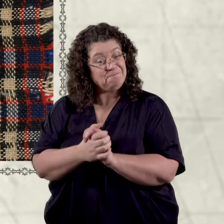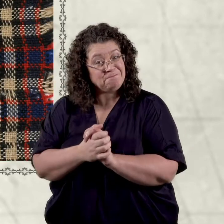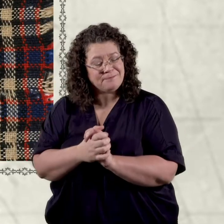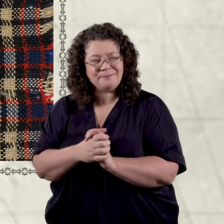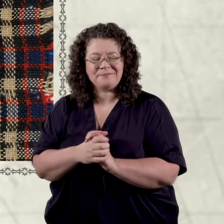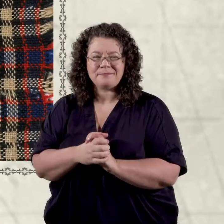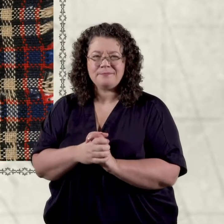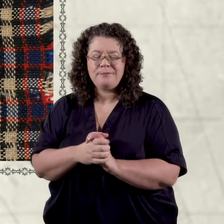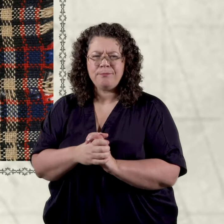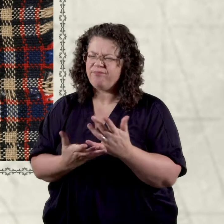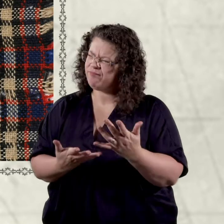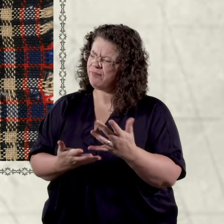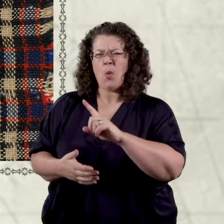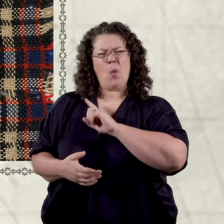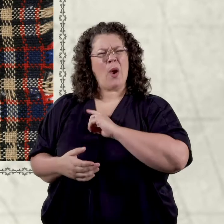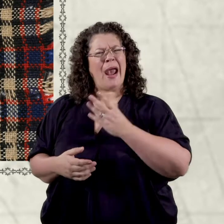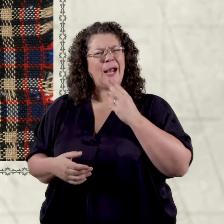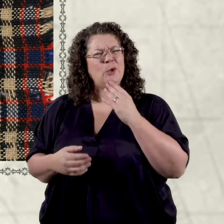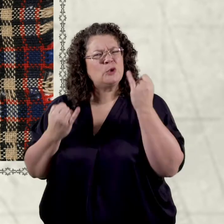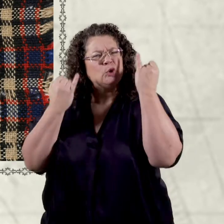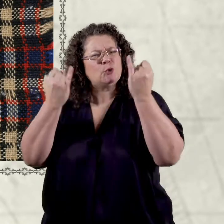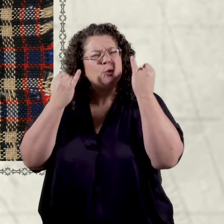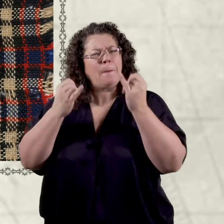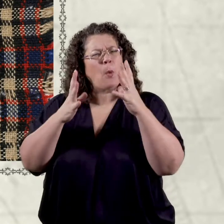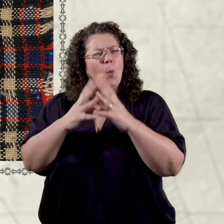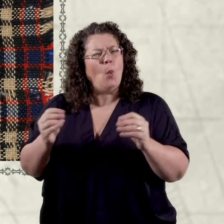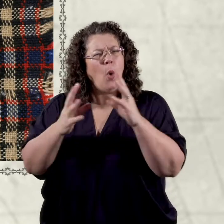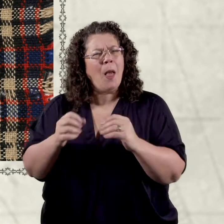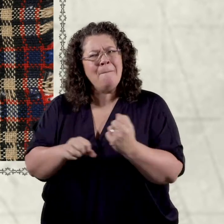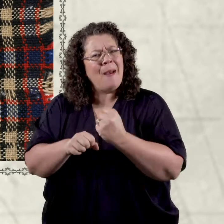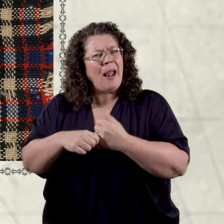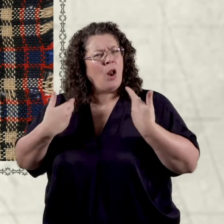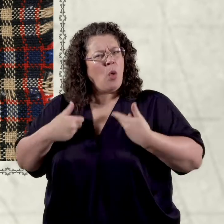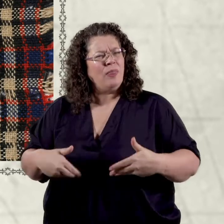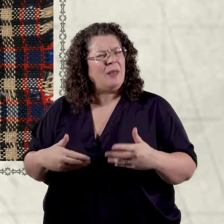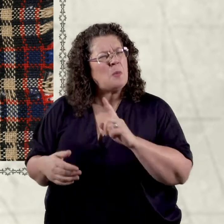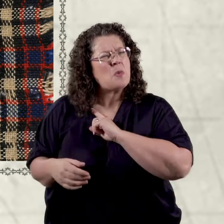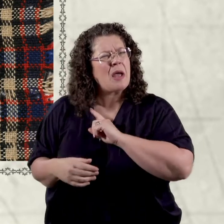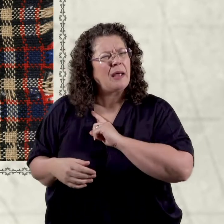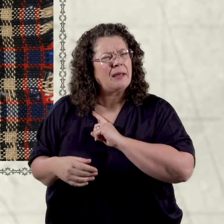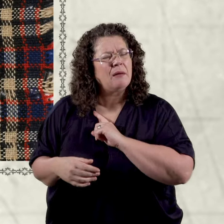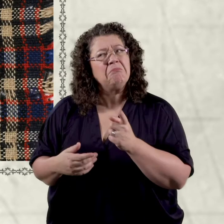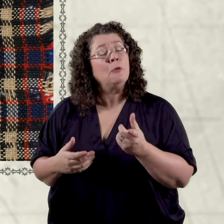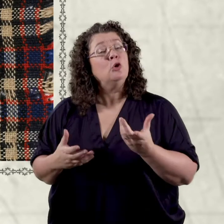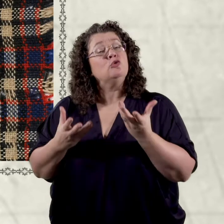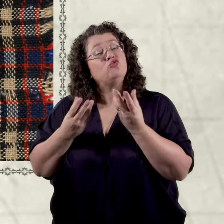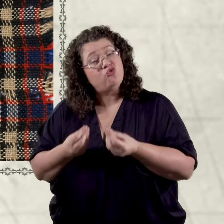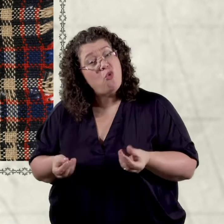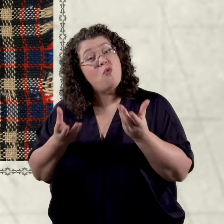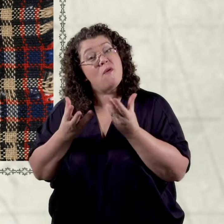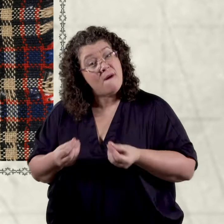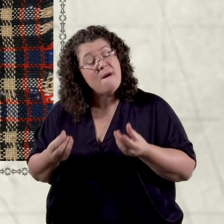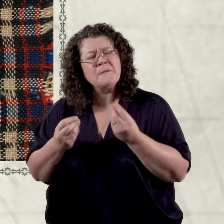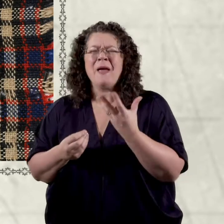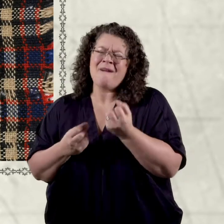Pam defnyddio gwlân y ddafad i wneud dillad? Ydy, mae'n feddal, ond mae sawl